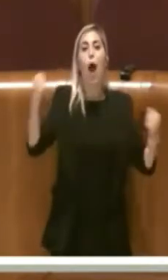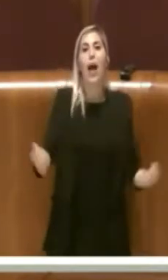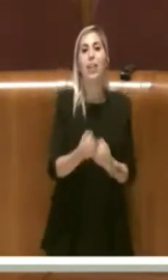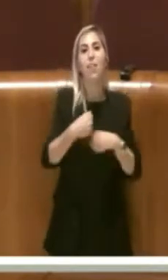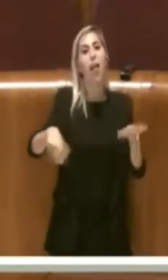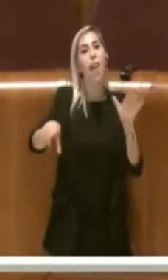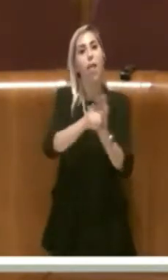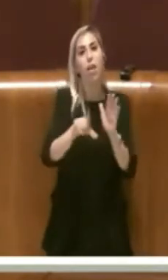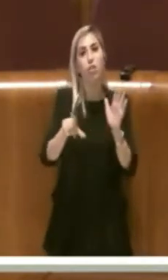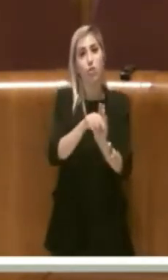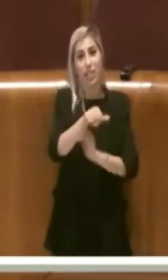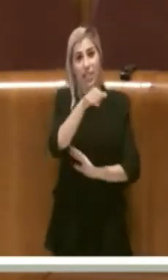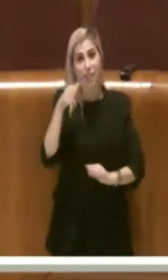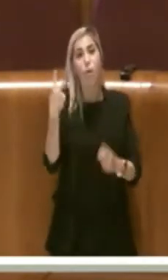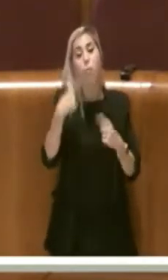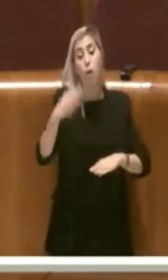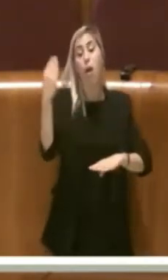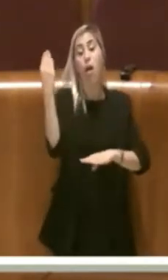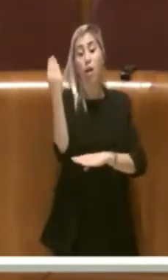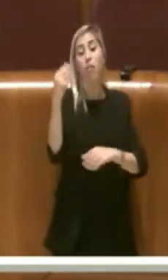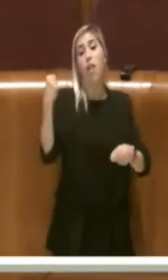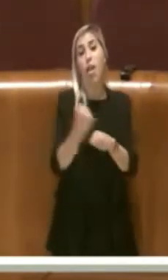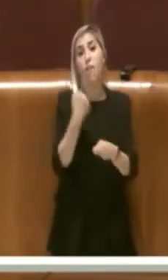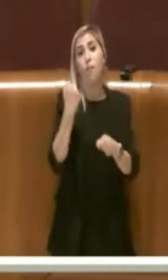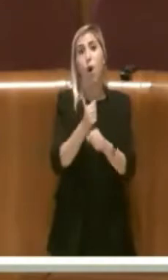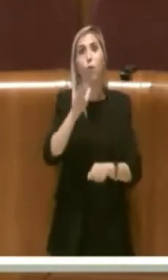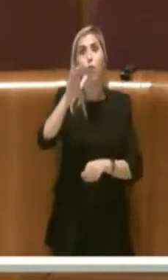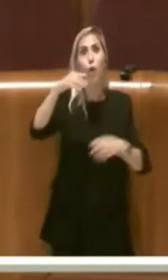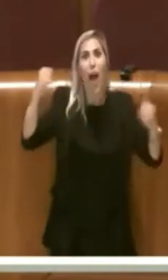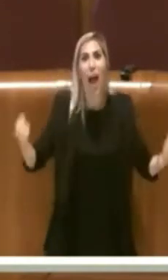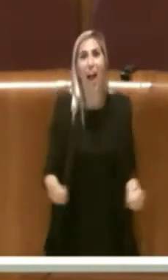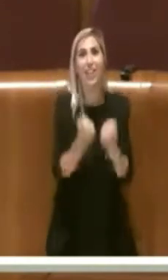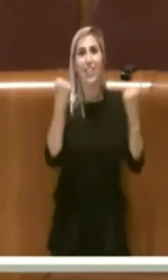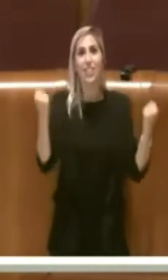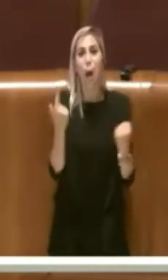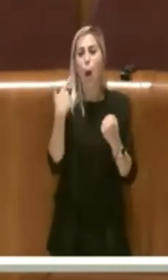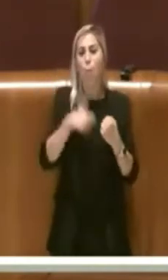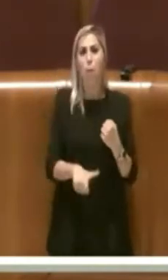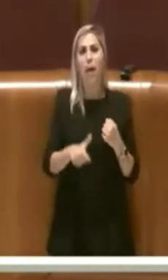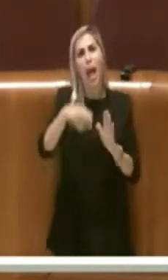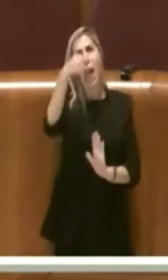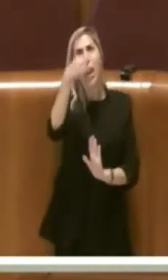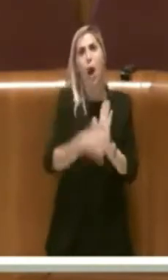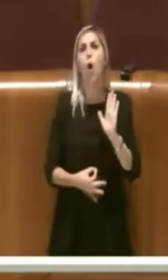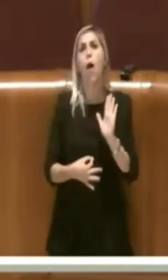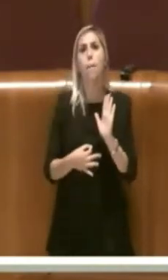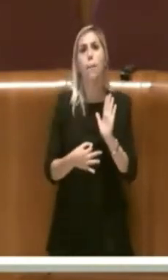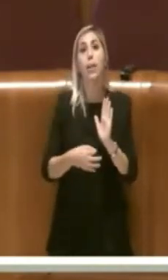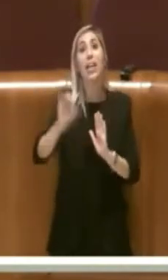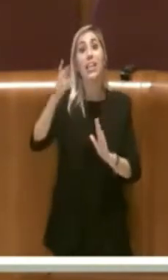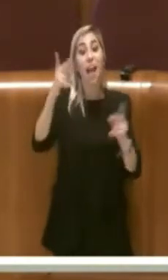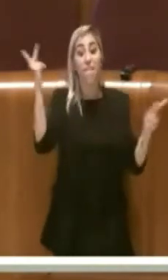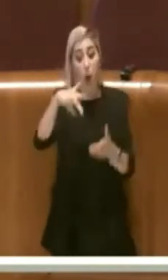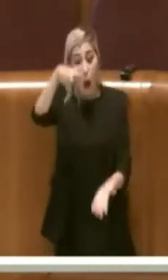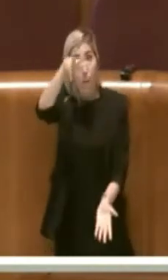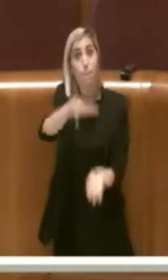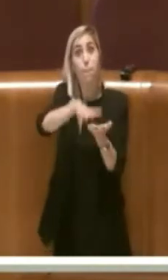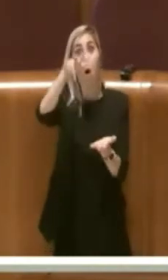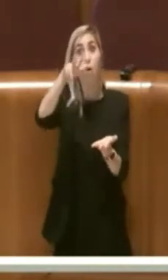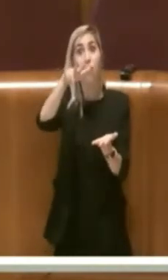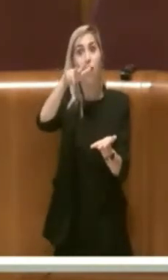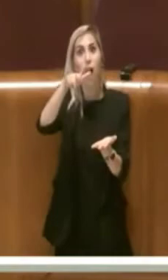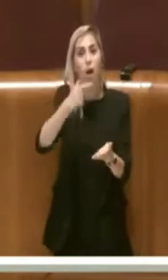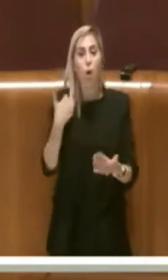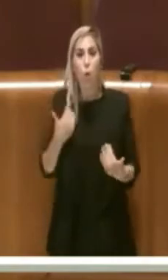e necessarie per i lavori dell'ente. Future attività perché questo regolamento, se approvato, e sarà